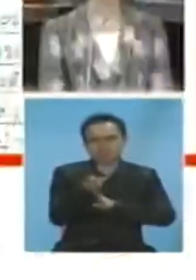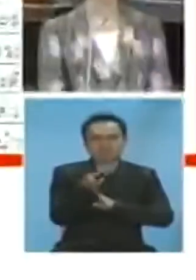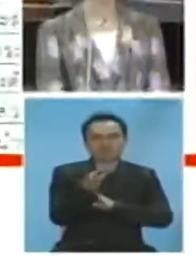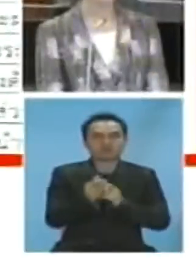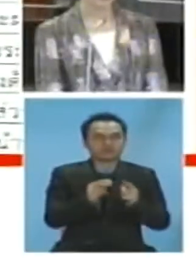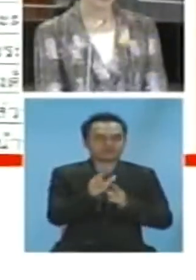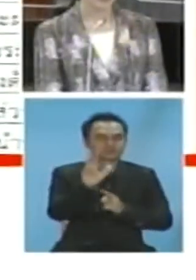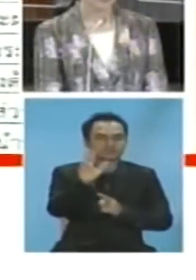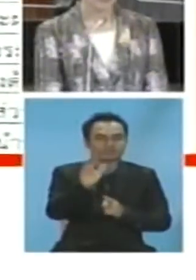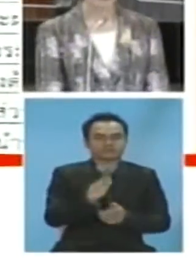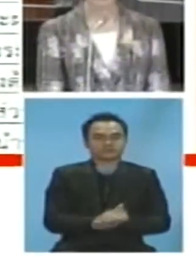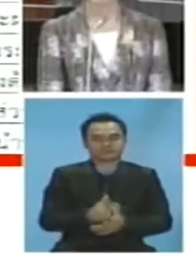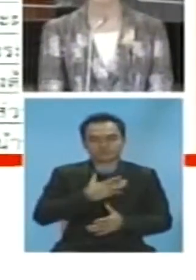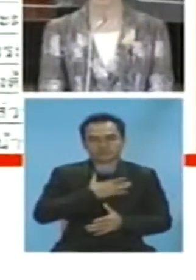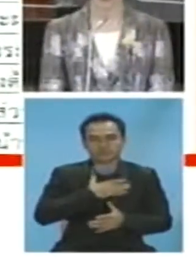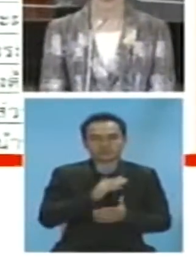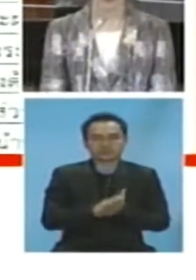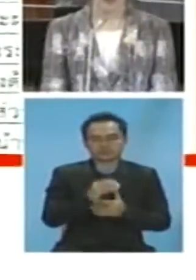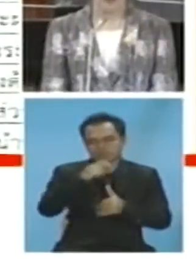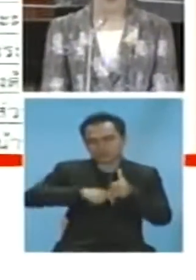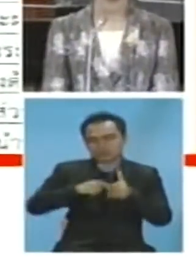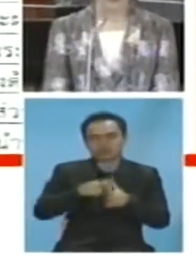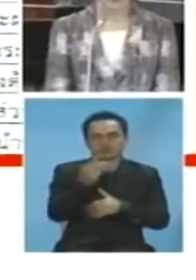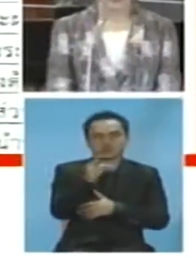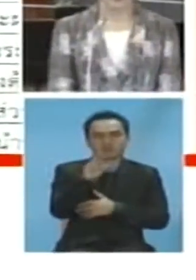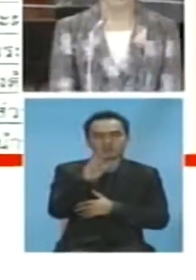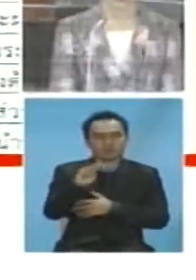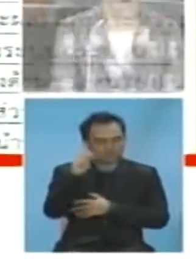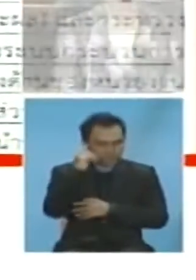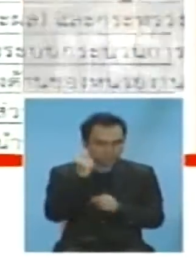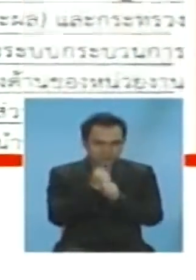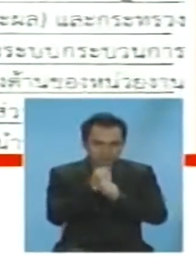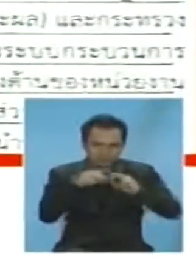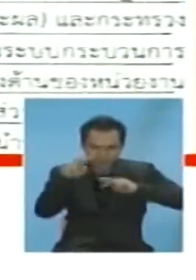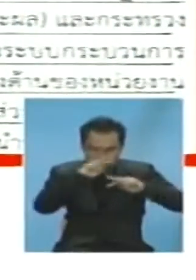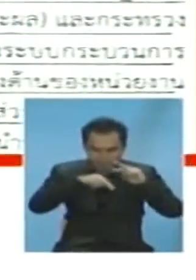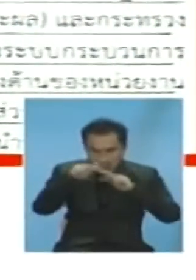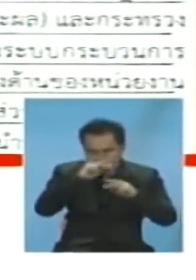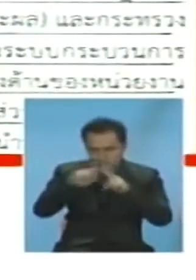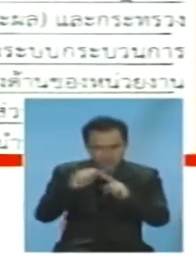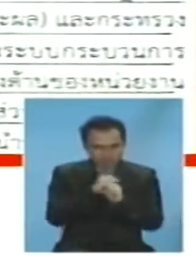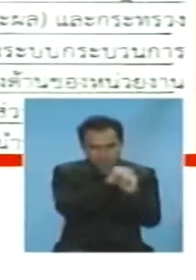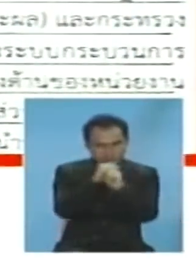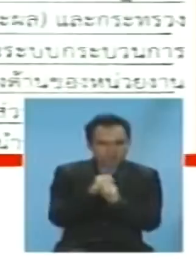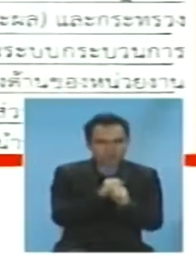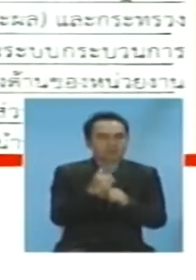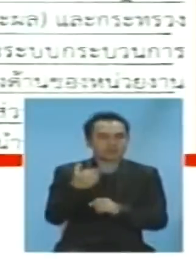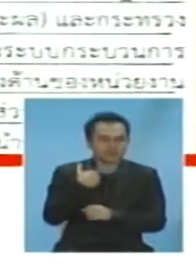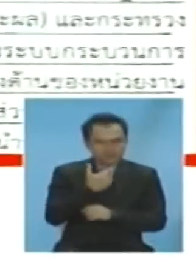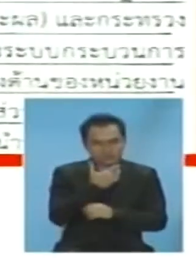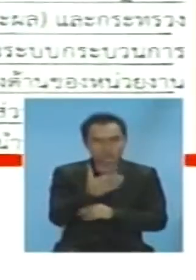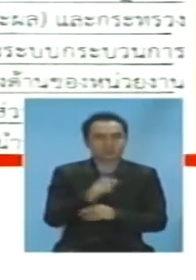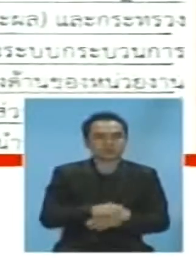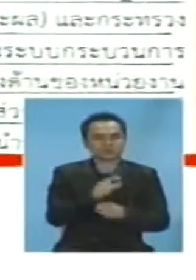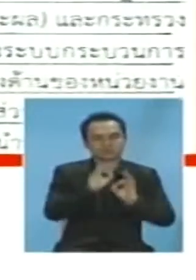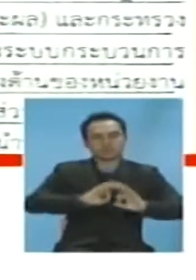3. ดิฉันและคณะรัฐมนตรีไม่เคยละเลยปัญหาการป้องกันและปราบปรามการทุจริตเพราะเป็นวาระแห่